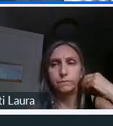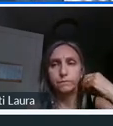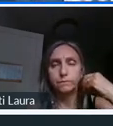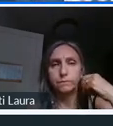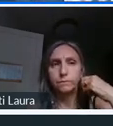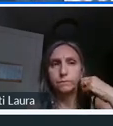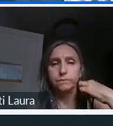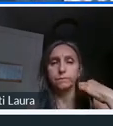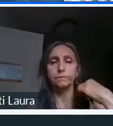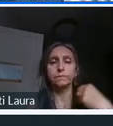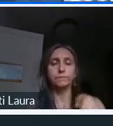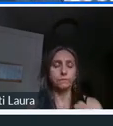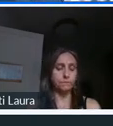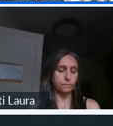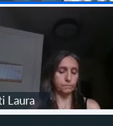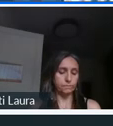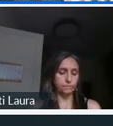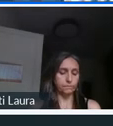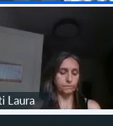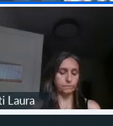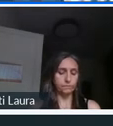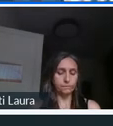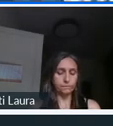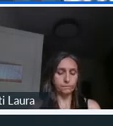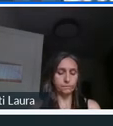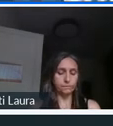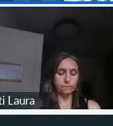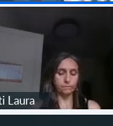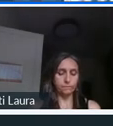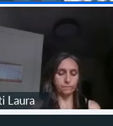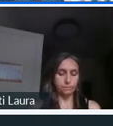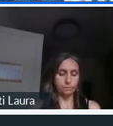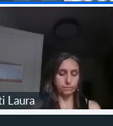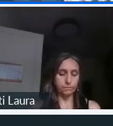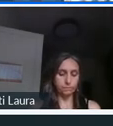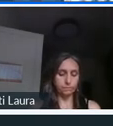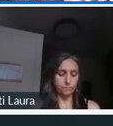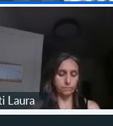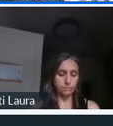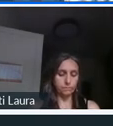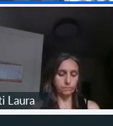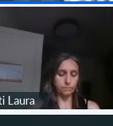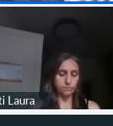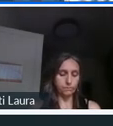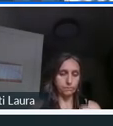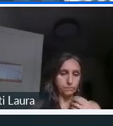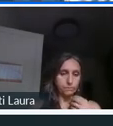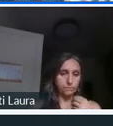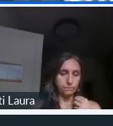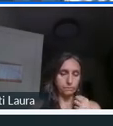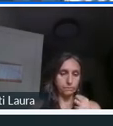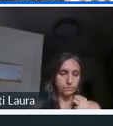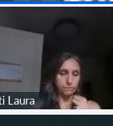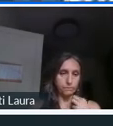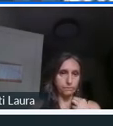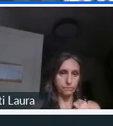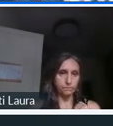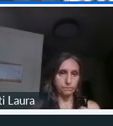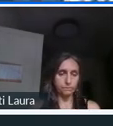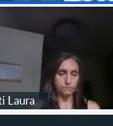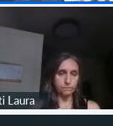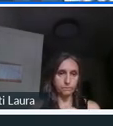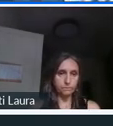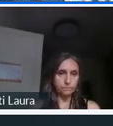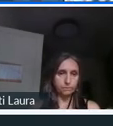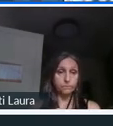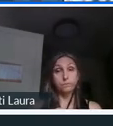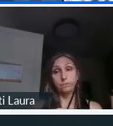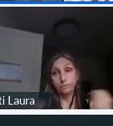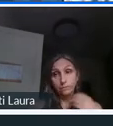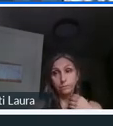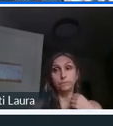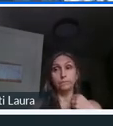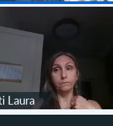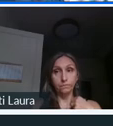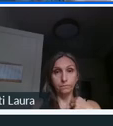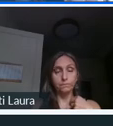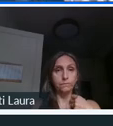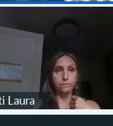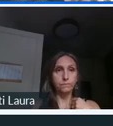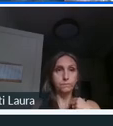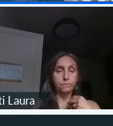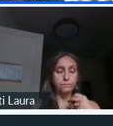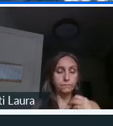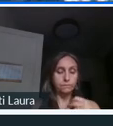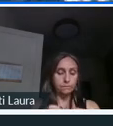dalle specifiche. Quindi quello che io dico sempre è: prima di cominciare a giocare coi dati conviene dare un'occhiata sempre al metadato,